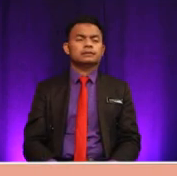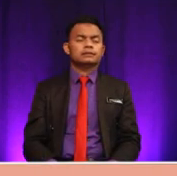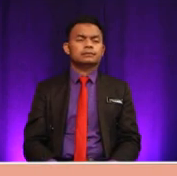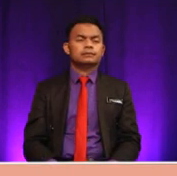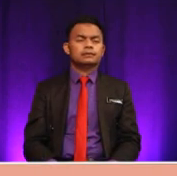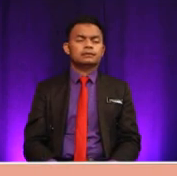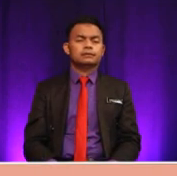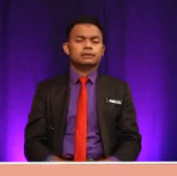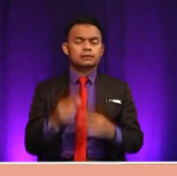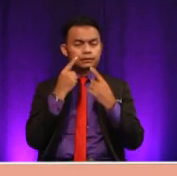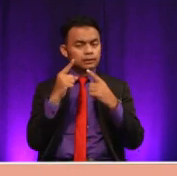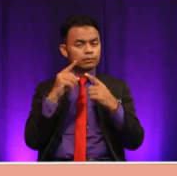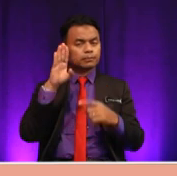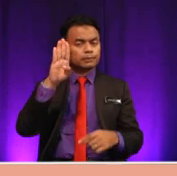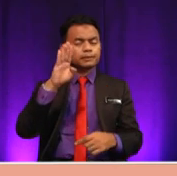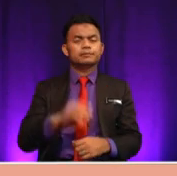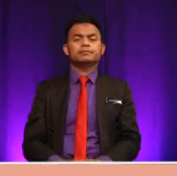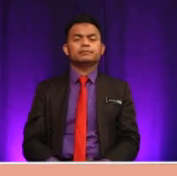jawab B